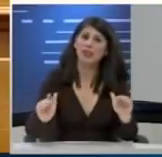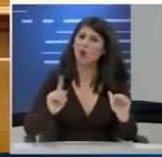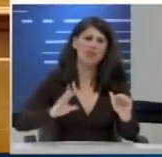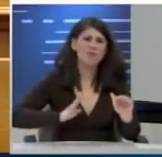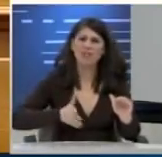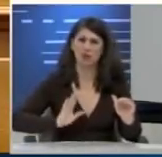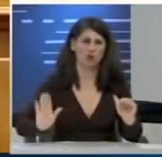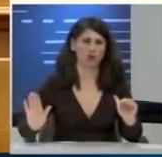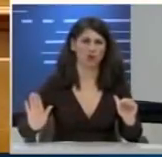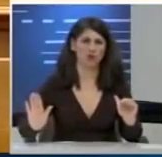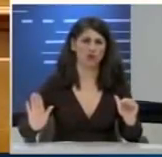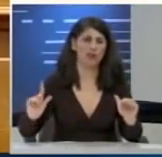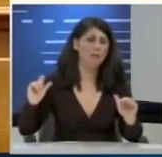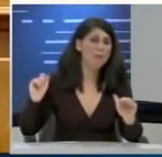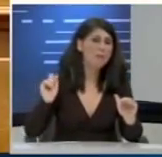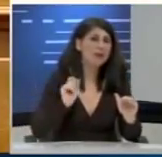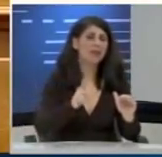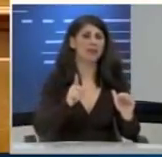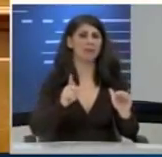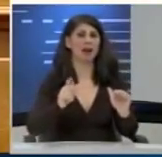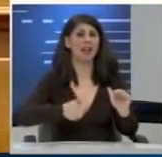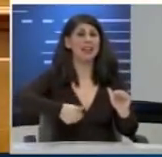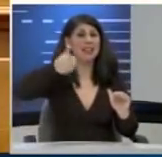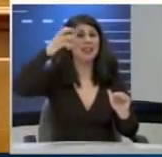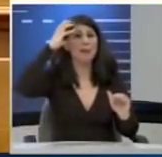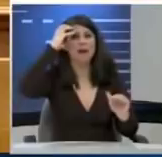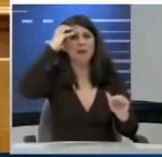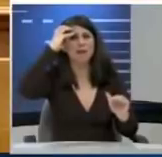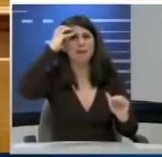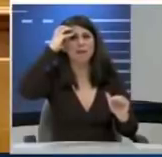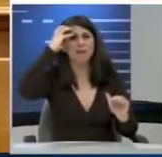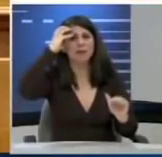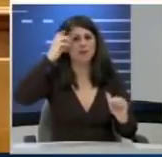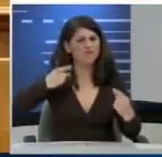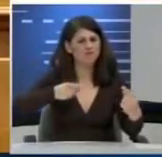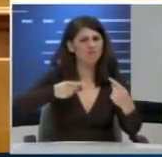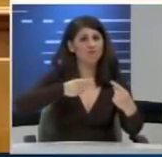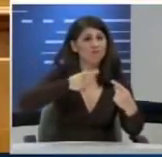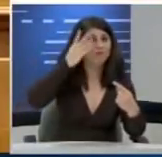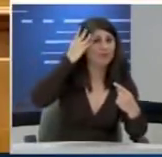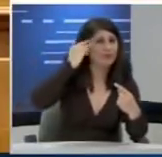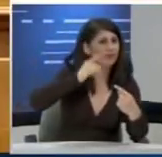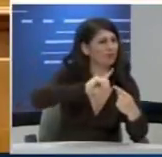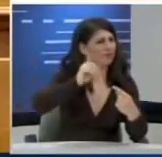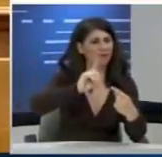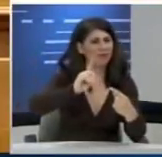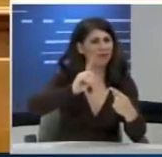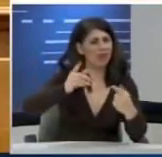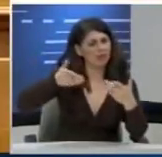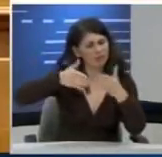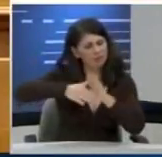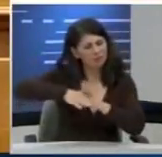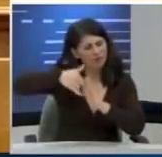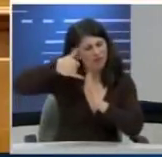όχι μίσους. Και μήνυμα νίκης της μνήμης ενάντια στη λύθη. Μήνυμα επούλωσης των